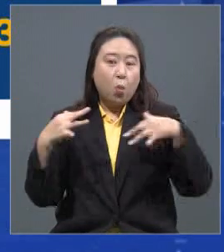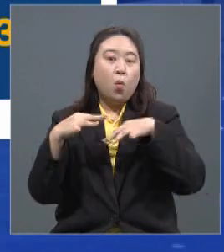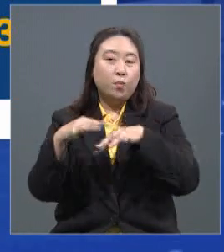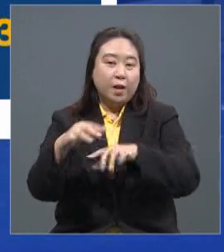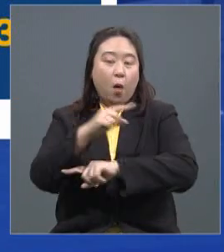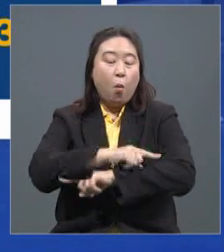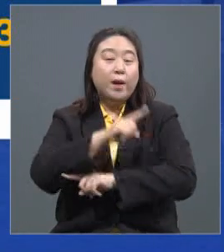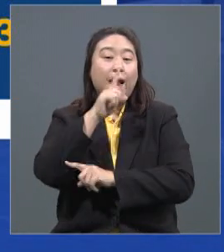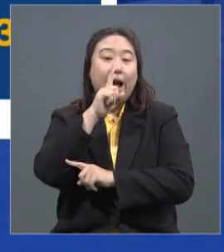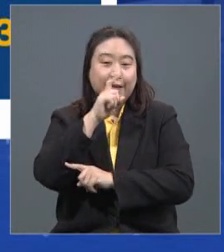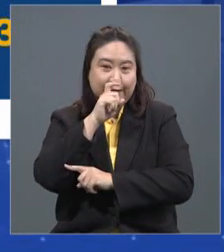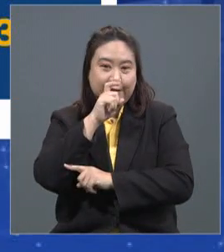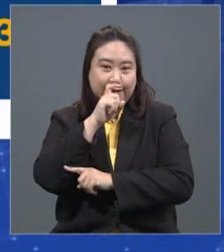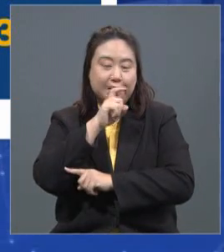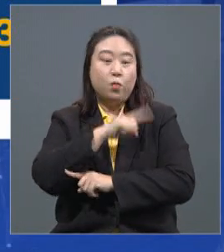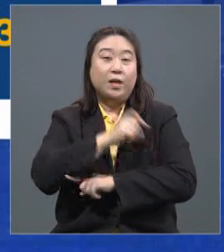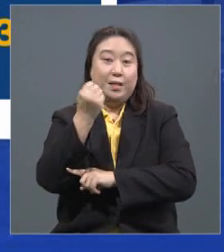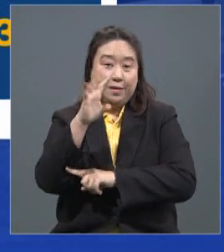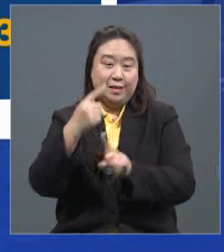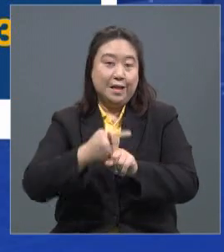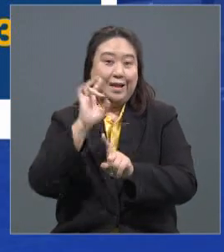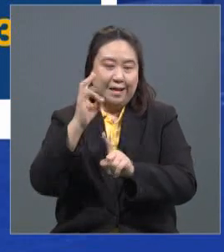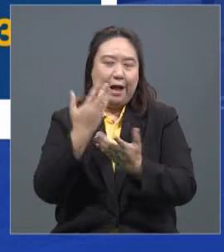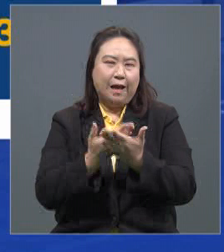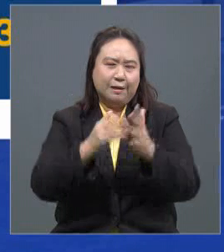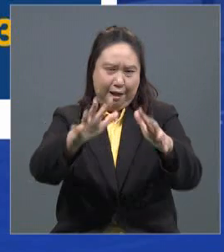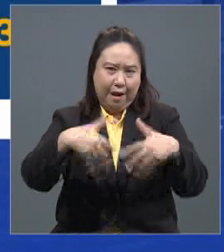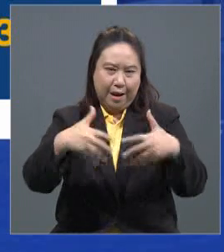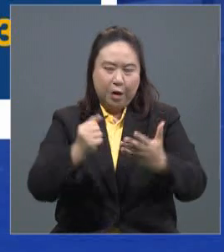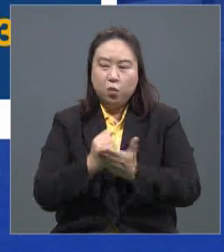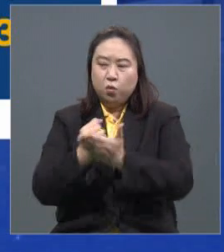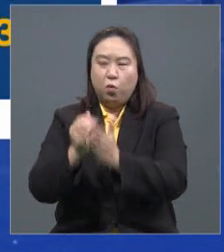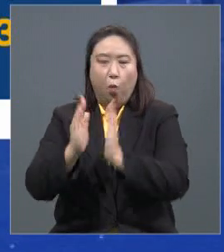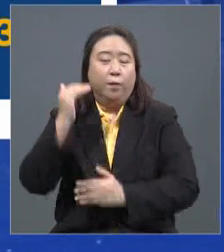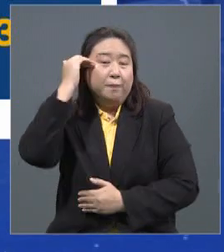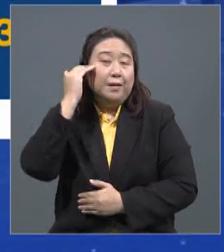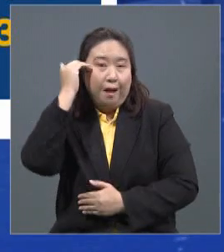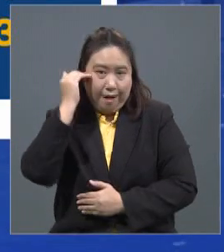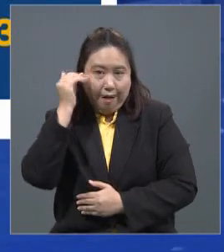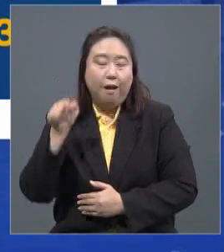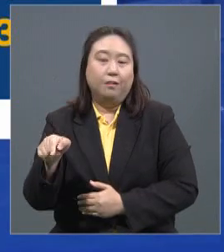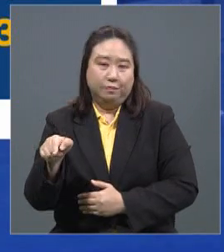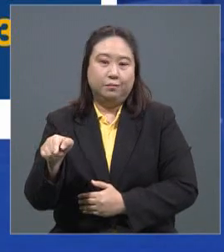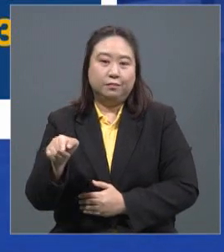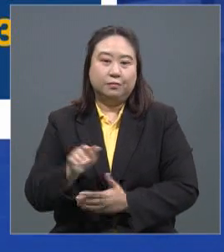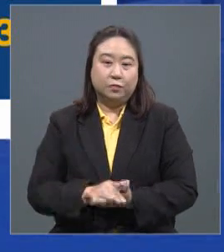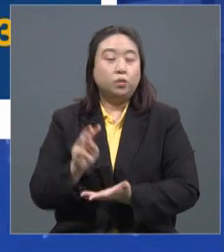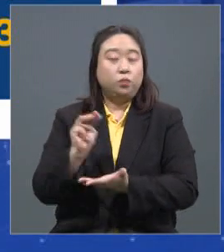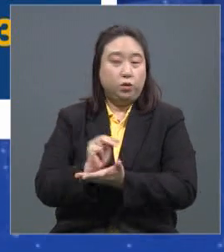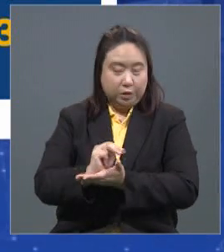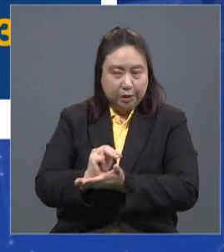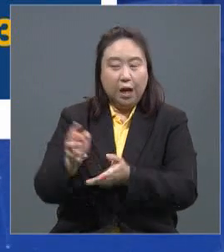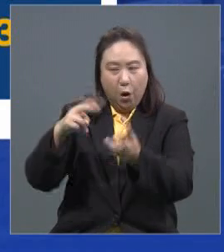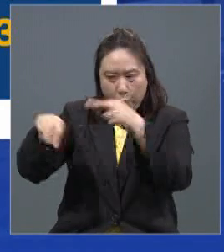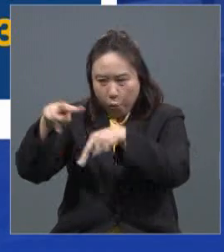14กรกฎาคมนี้เพื่อหารายได้ช่วยเหลือสนับสนุนผู้พิการทางสติปัญญาภายใต้การดูแลของทางมูนิธิให้ได้